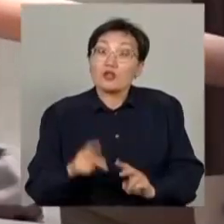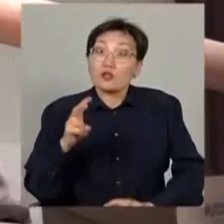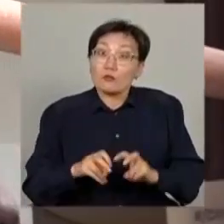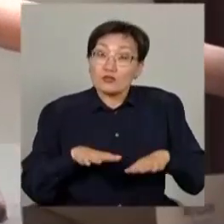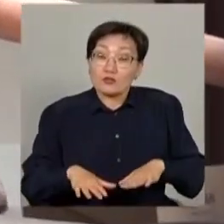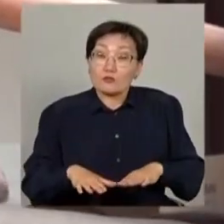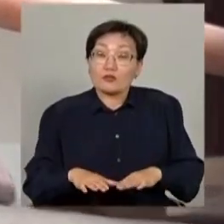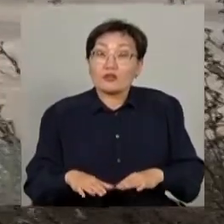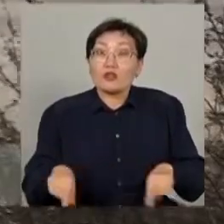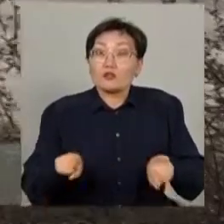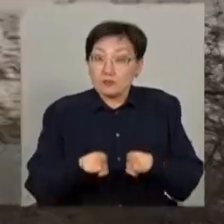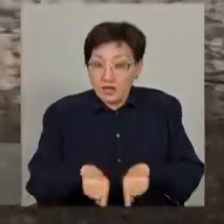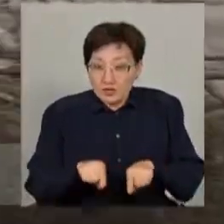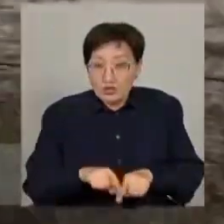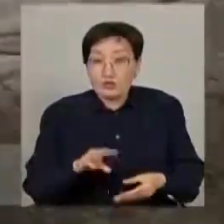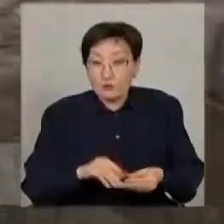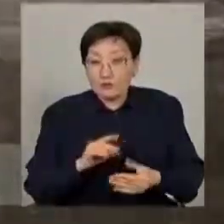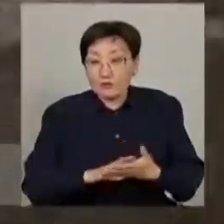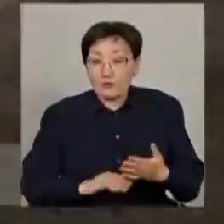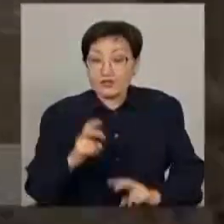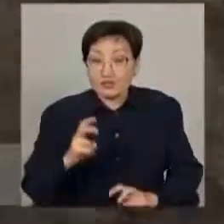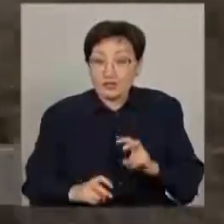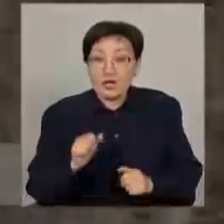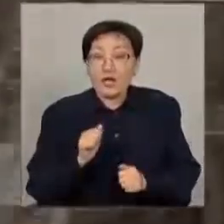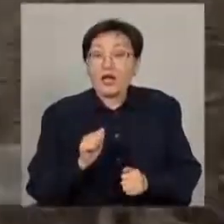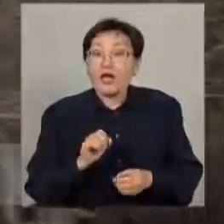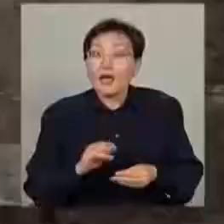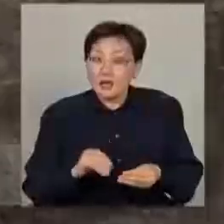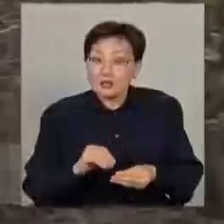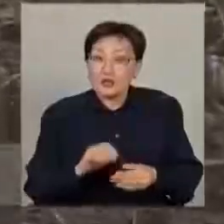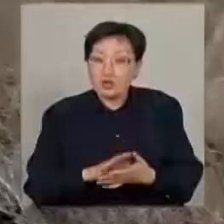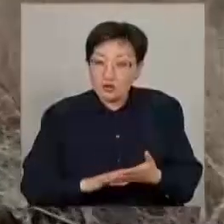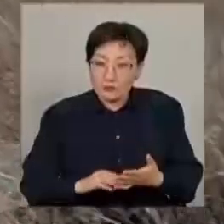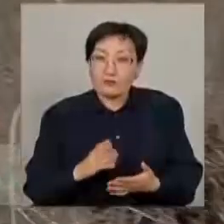орны солақай түсін қанша жасырғанымен зауыттың әлі жұмыс істеп тұрғаны